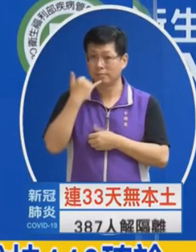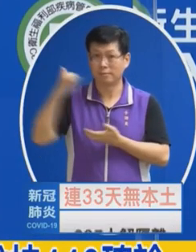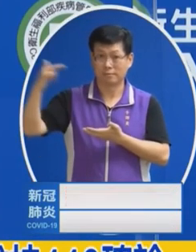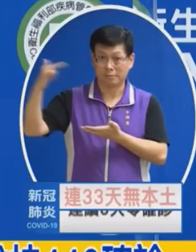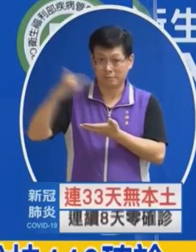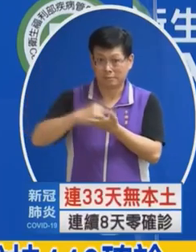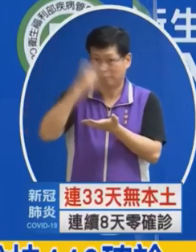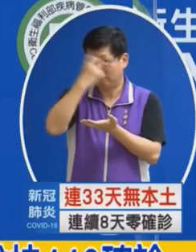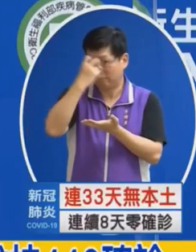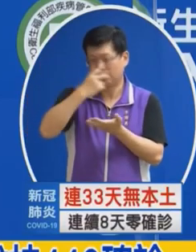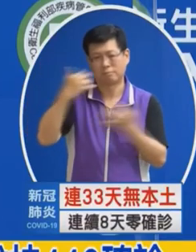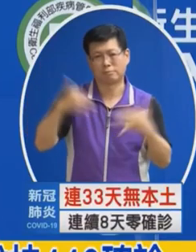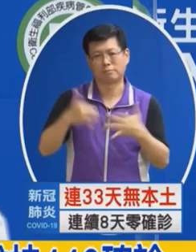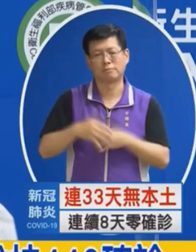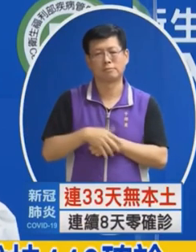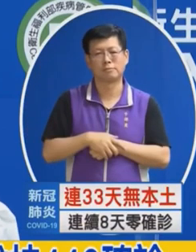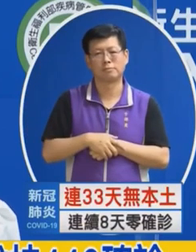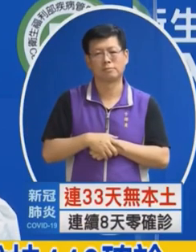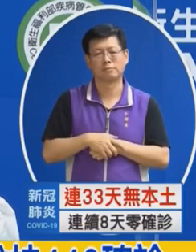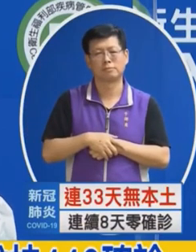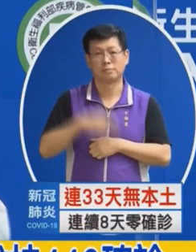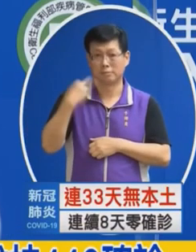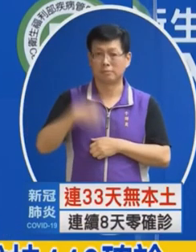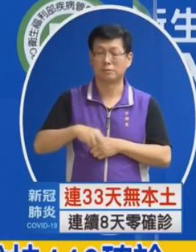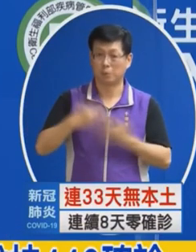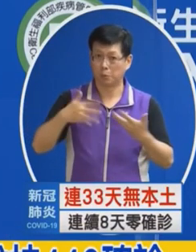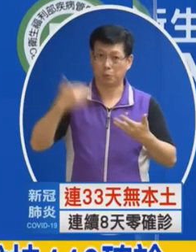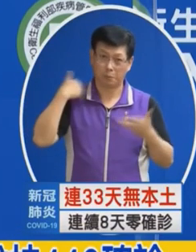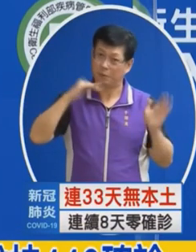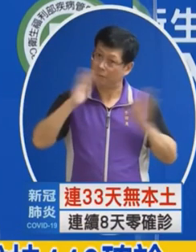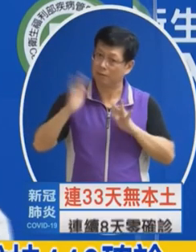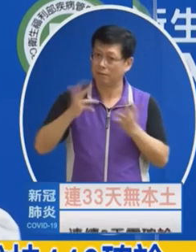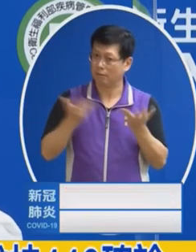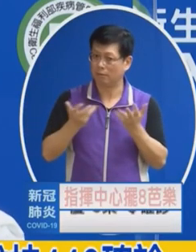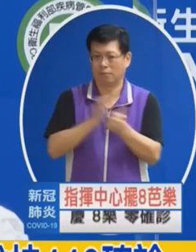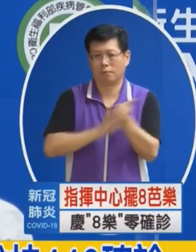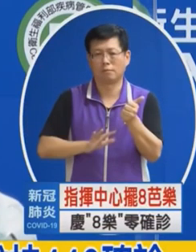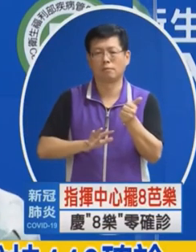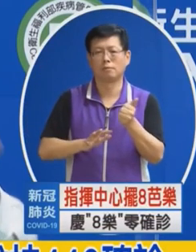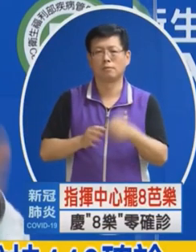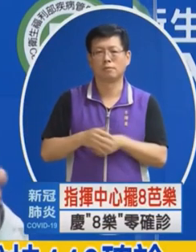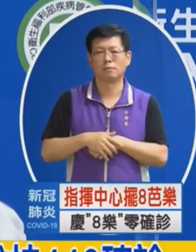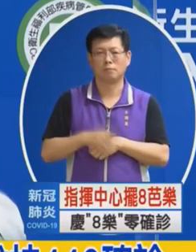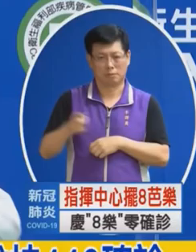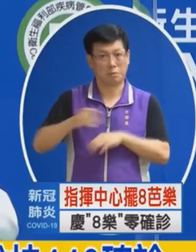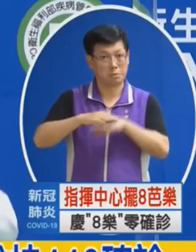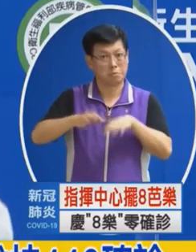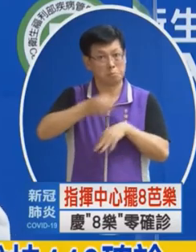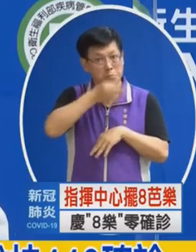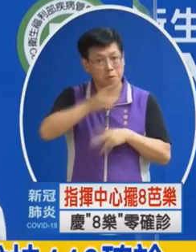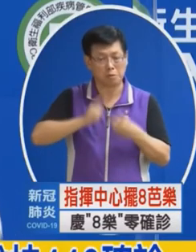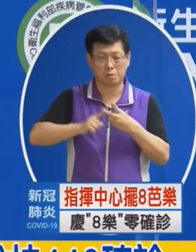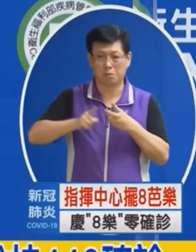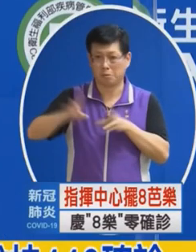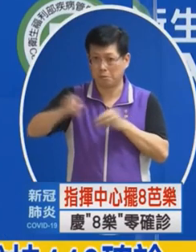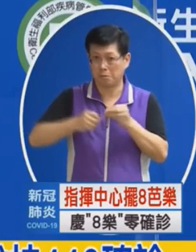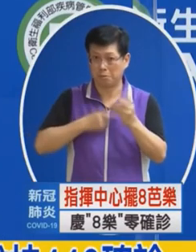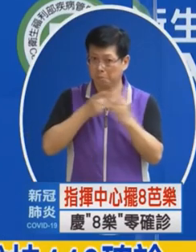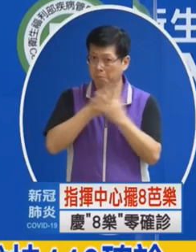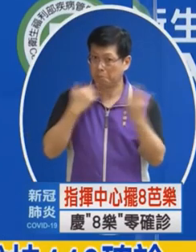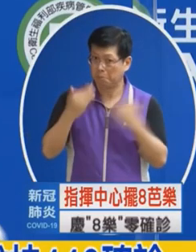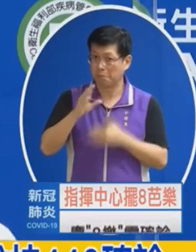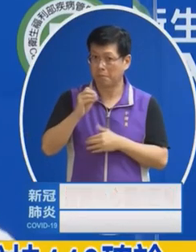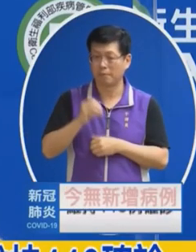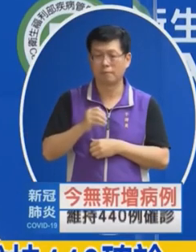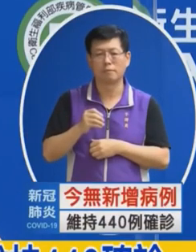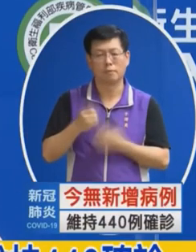来怎么管理了，那当然会有很多的背景的因素哈，等于它的一个安全性、资料的透明性等等